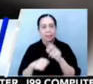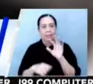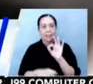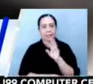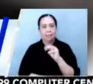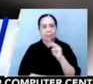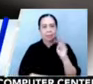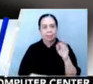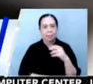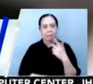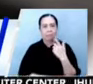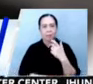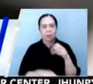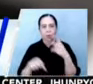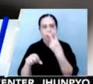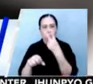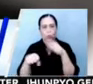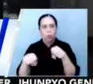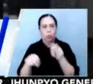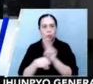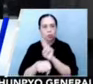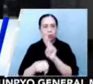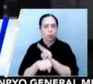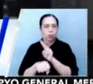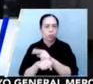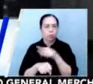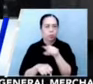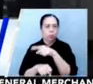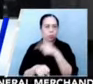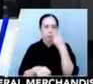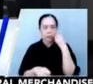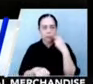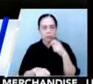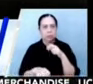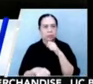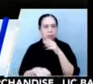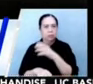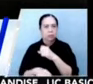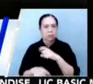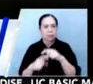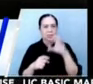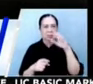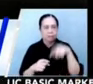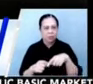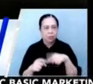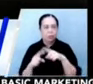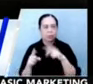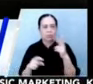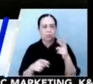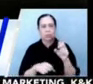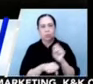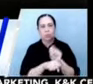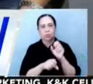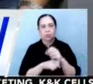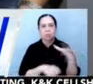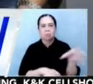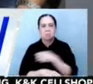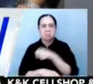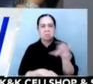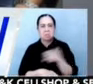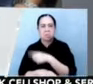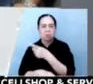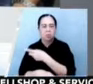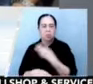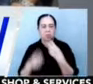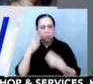dalawang motorsiklo na ginamit ng mga holdupper. Hindi naman na nabawi ang mga cellphone ng dalawang empleyado na tinangay ng mga kawatan.